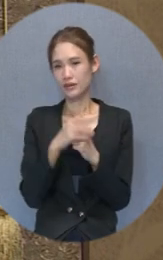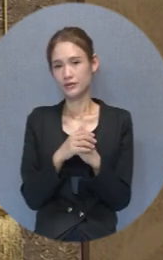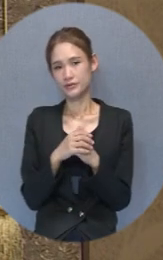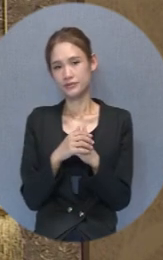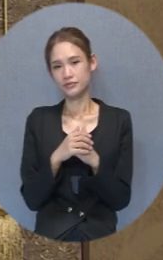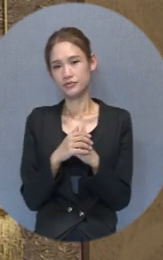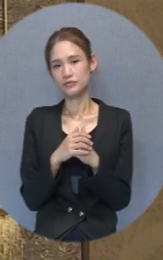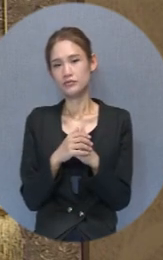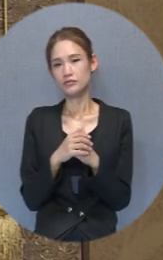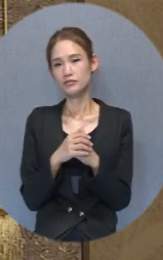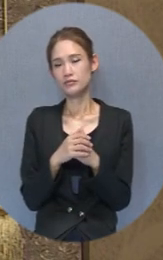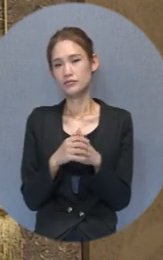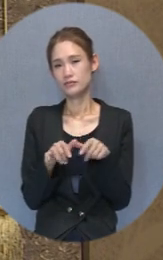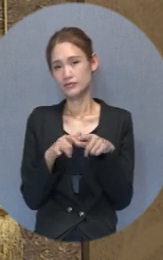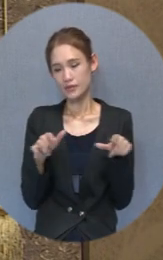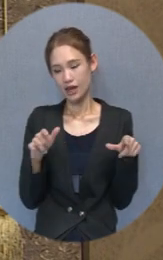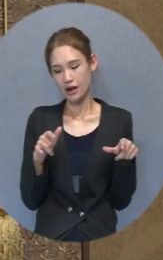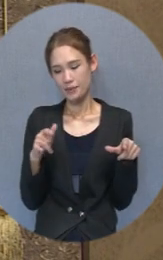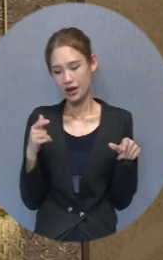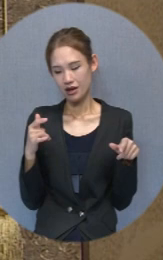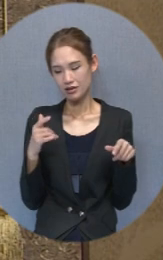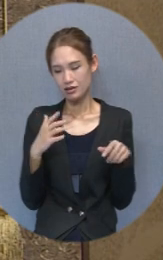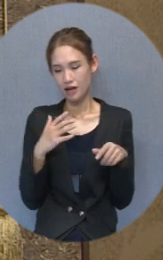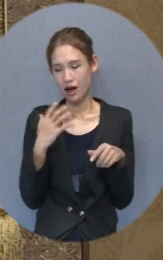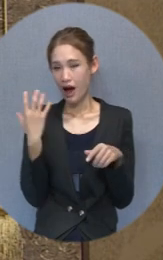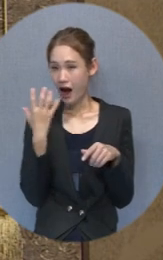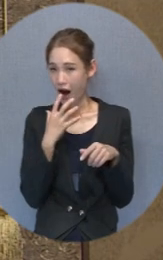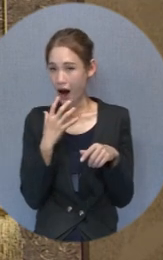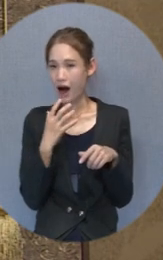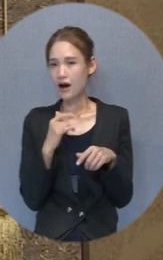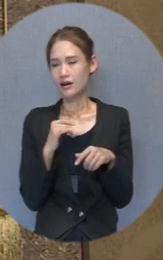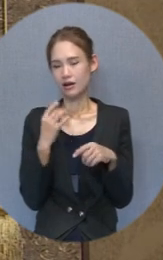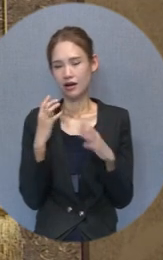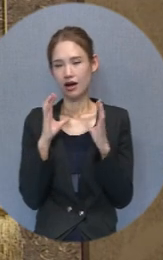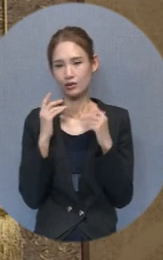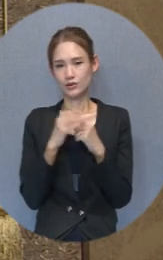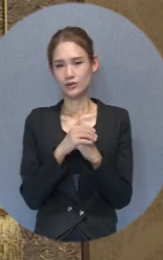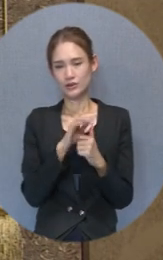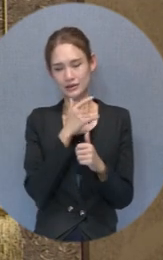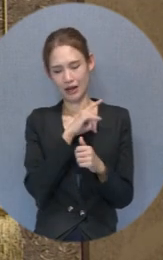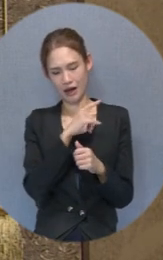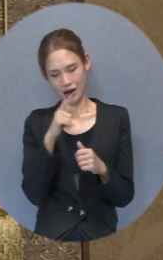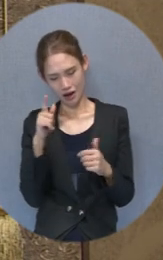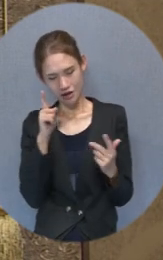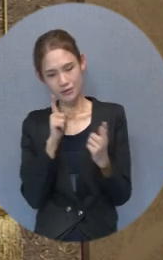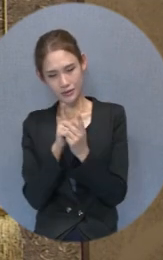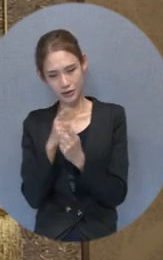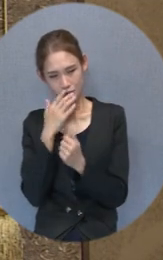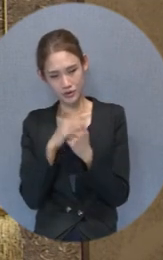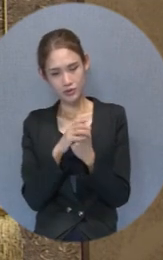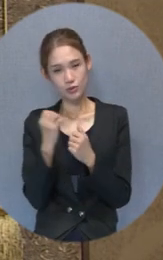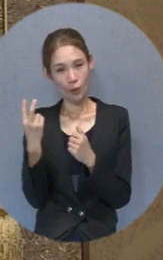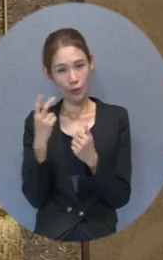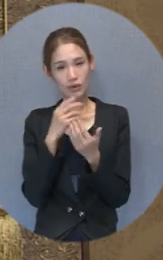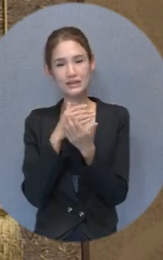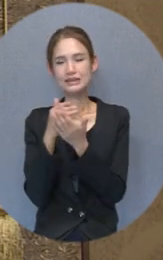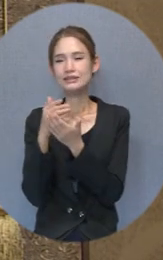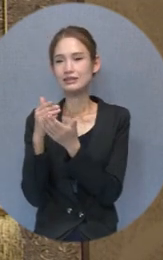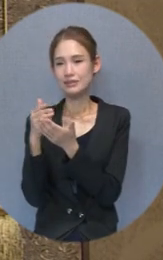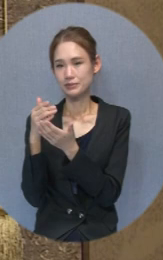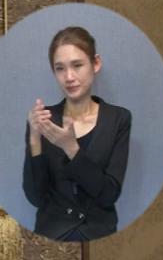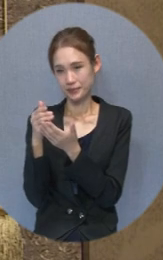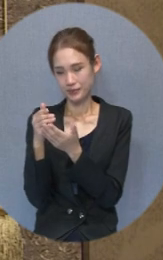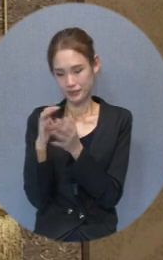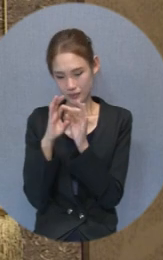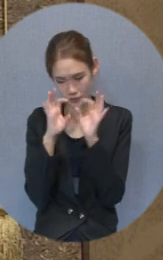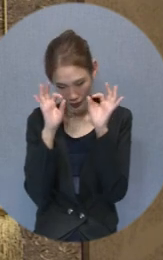이제 일반 비시각장애 아동들은 다양하게 접할 수 있고 그리고 이제 그림으로 느낄 수 있지만 네.